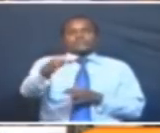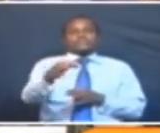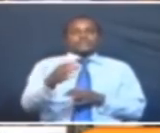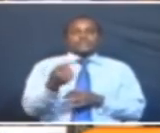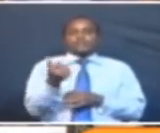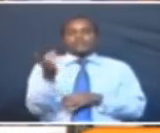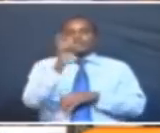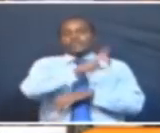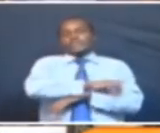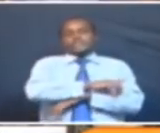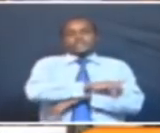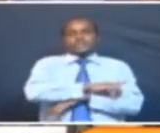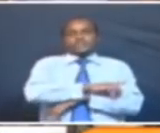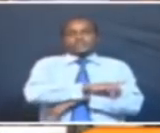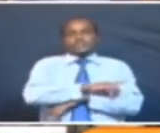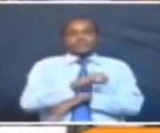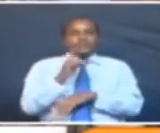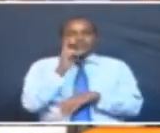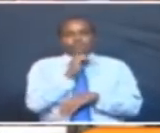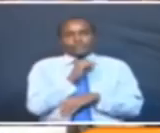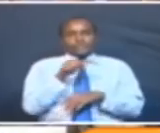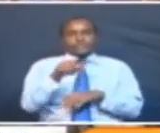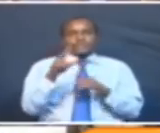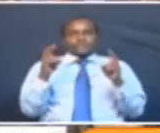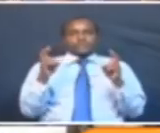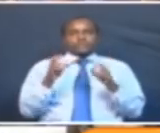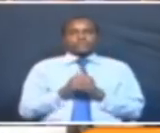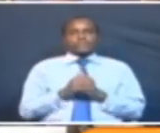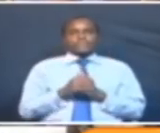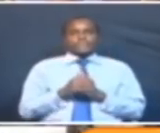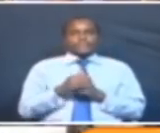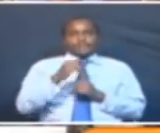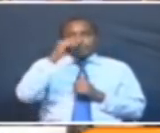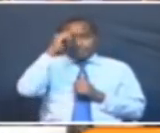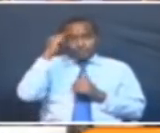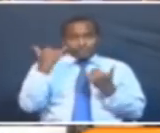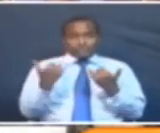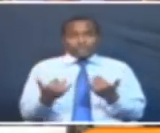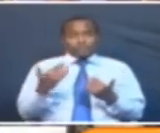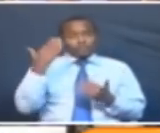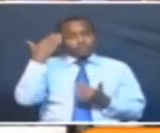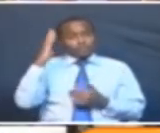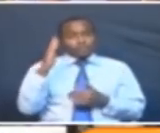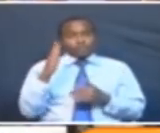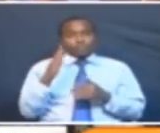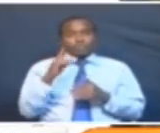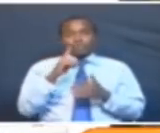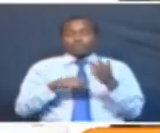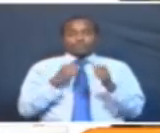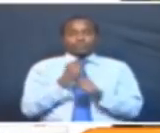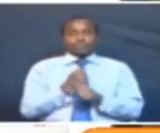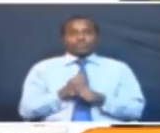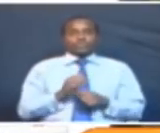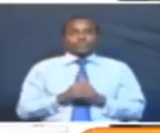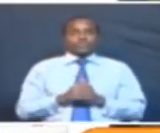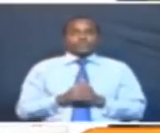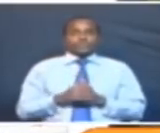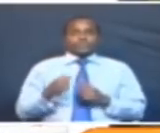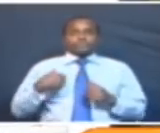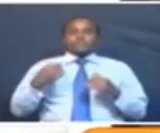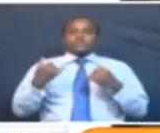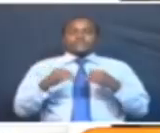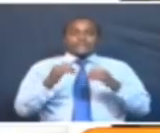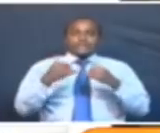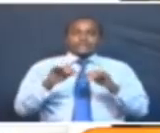kidogo angalau tukamalizana na hii issue. Manake sasa hivi hata hatujui kwamba tutafanya nini. Nimekuwa nikijaribu